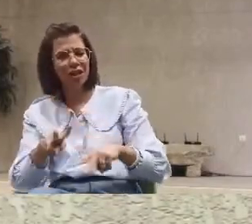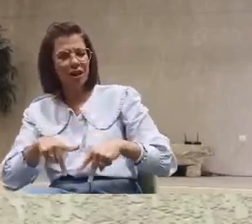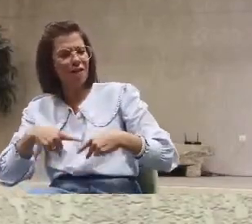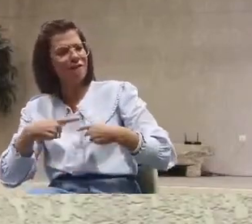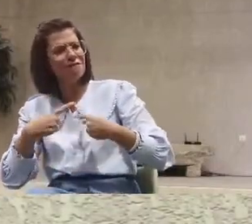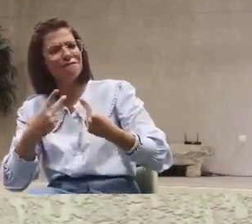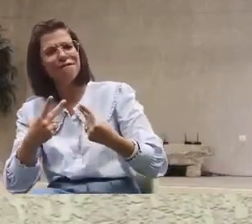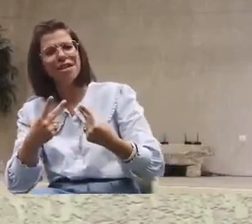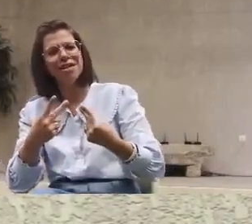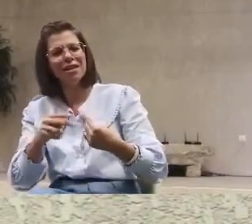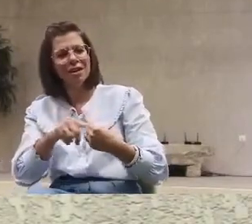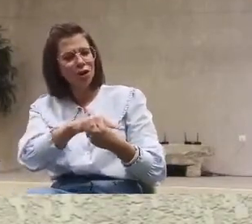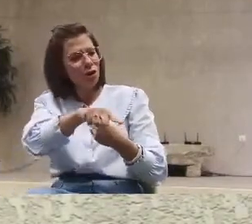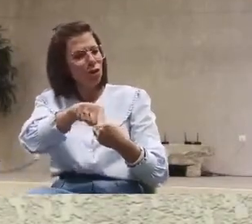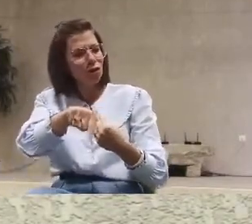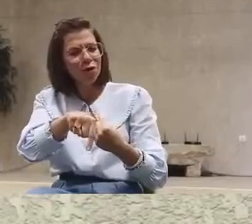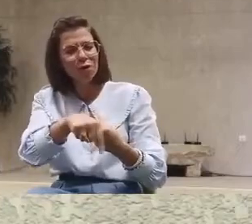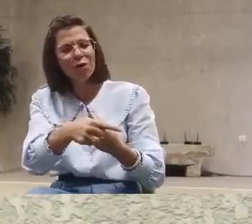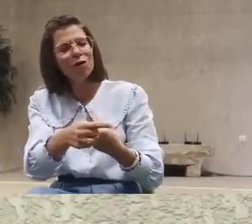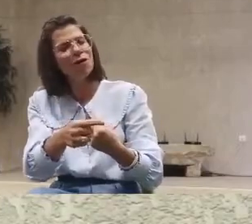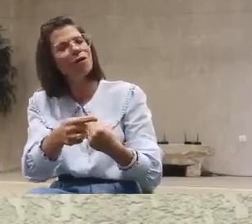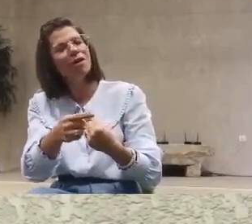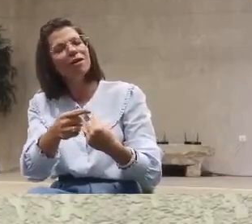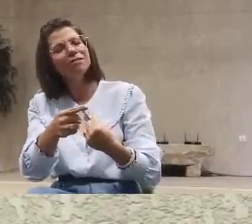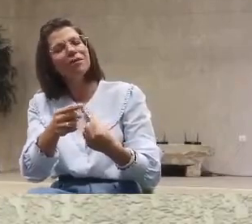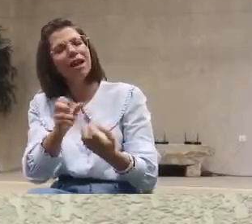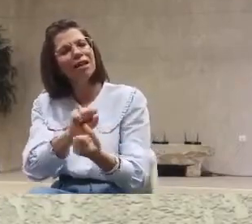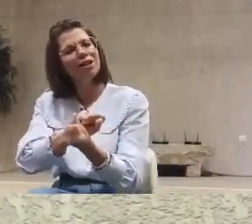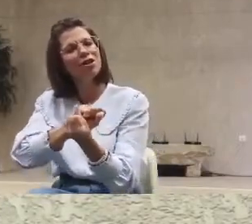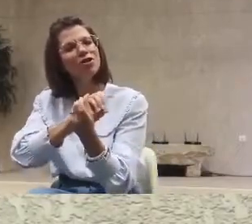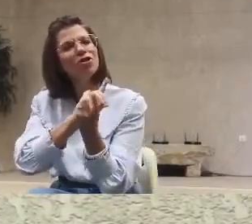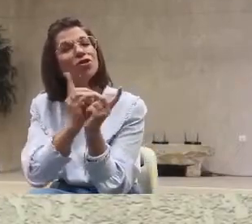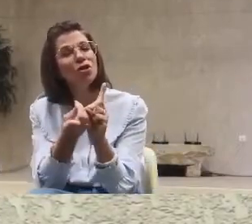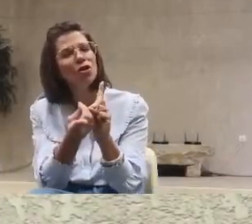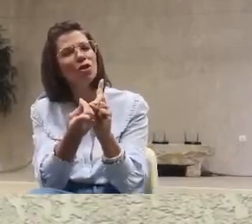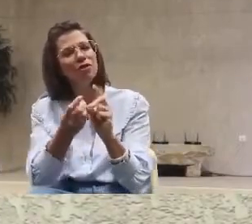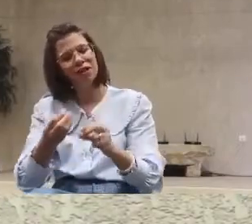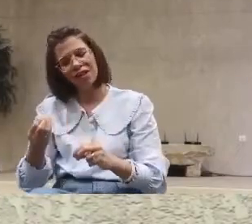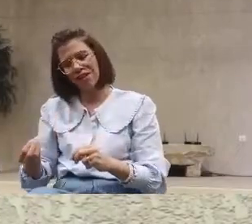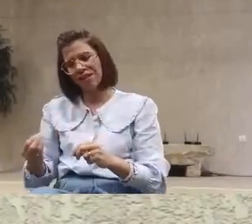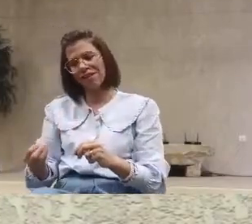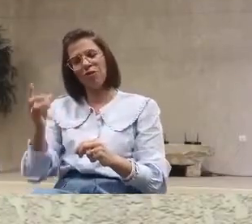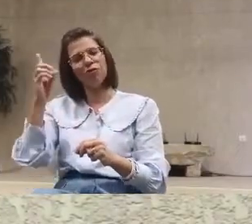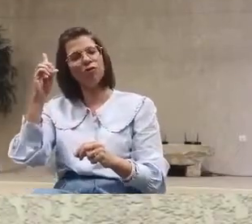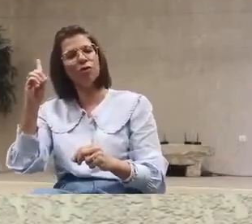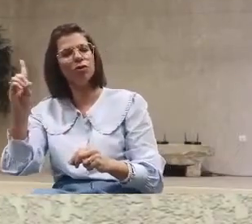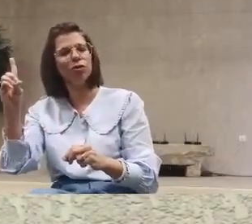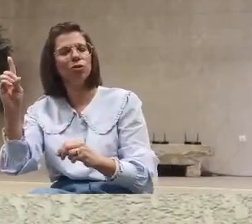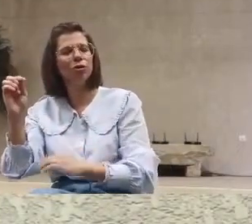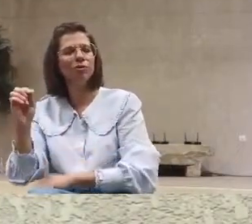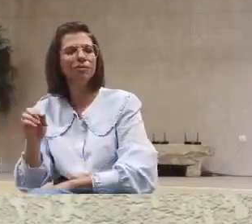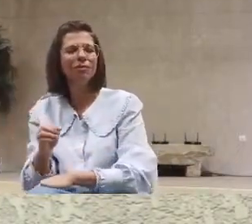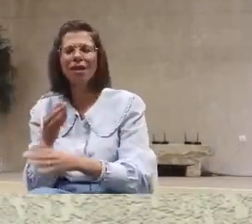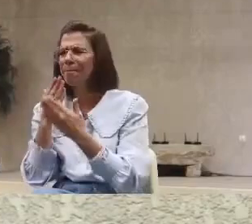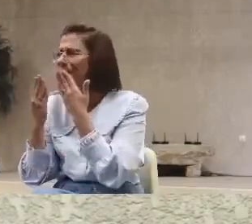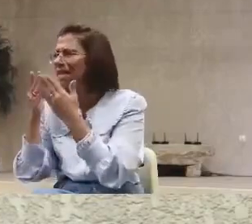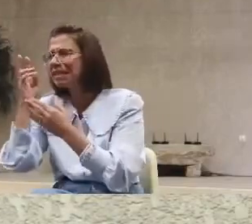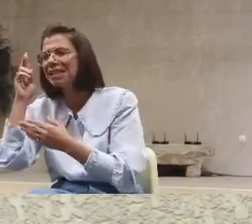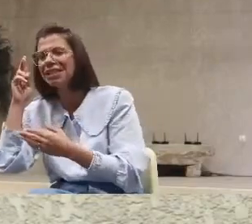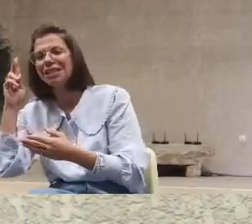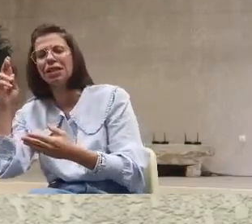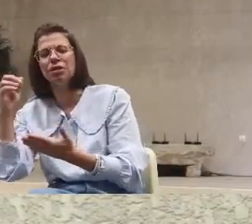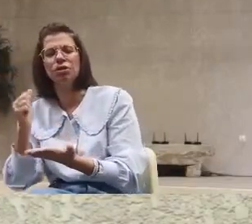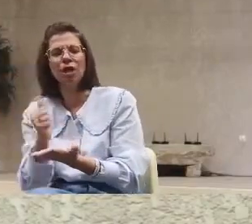humble oh et puissant oh merci Seigneur Alléluia Jésus merci Seigneur